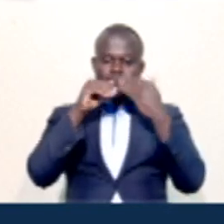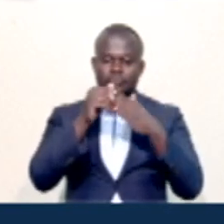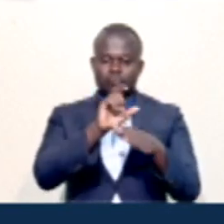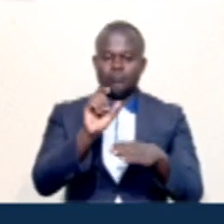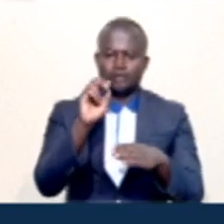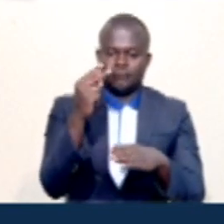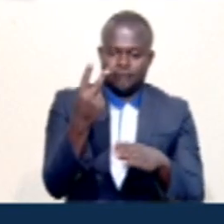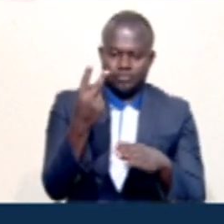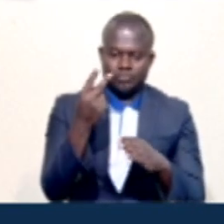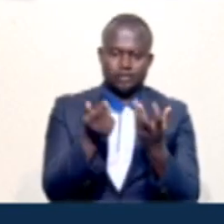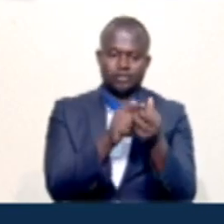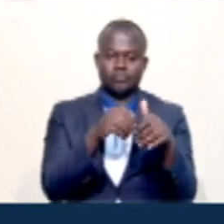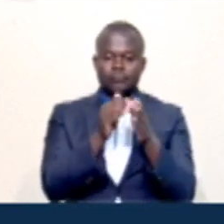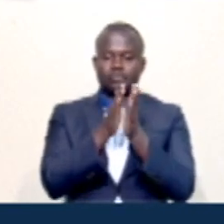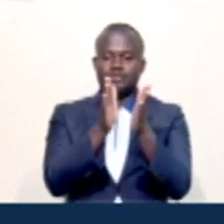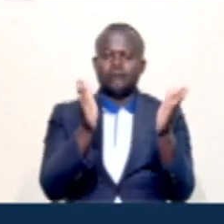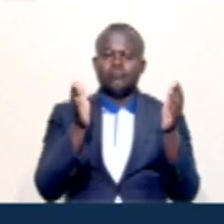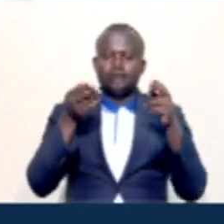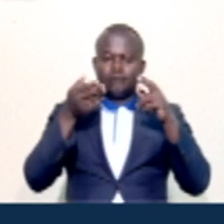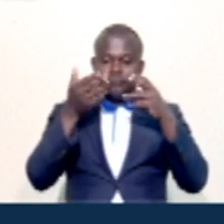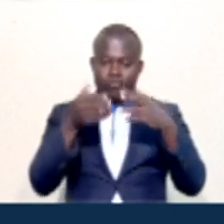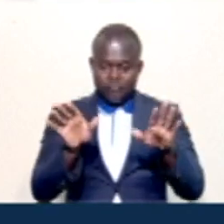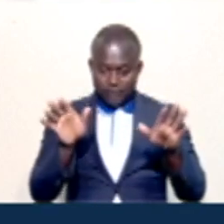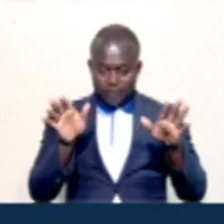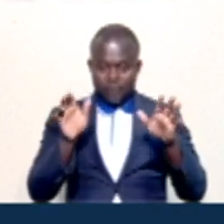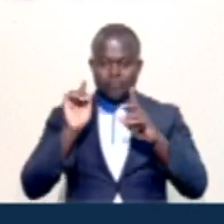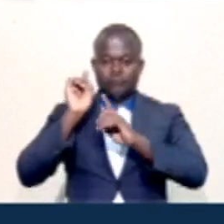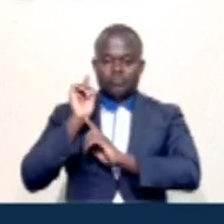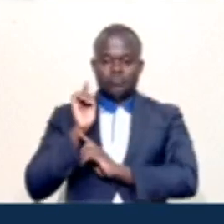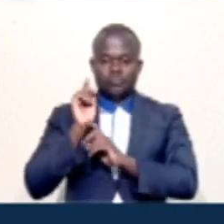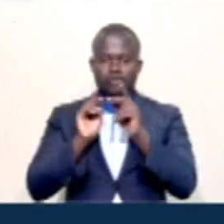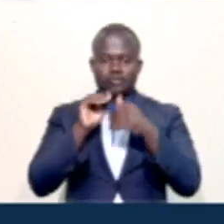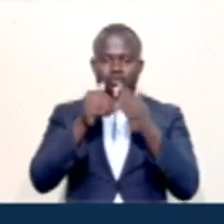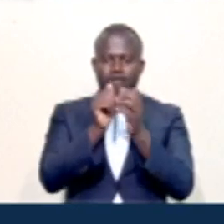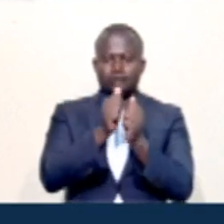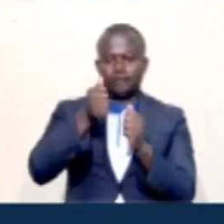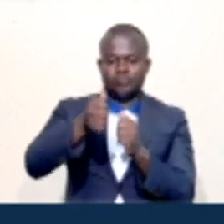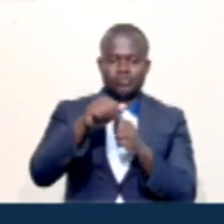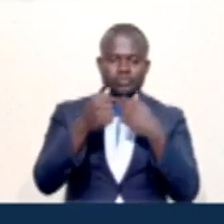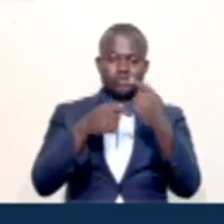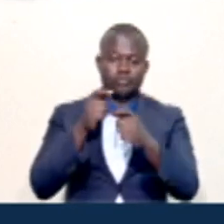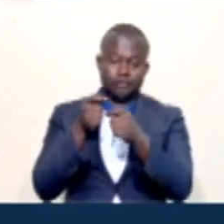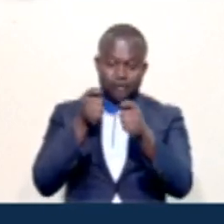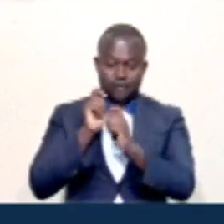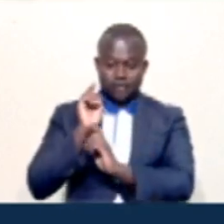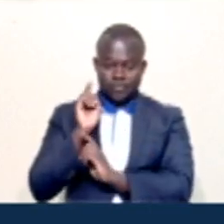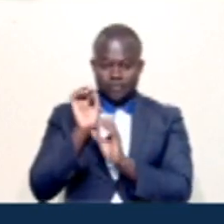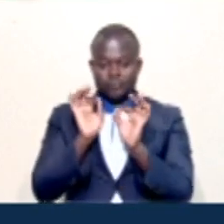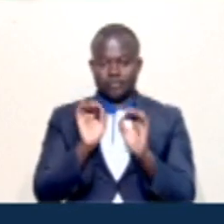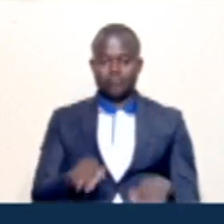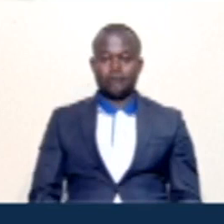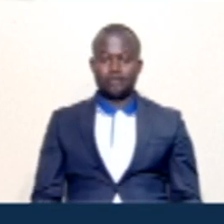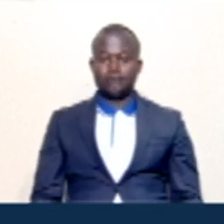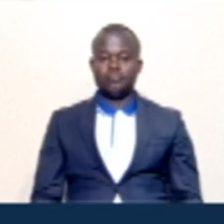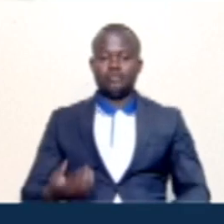ibi byumweru bibiri iri barura rusange ry'abaturage rigiye kumara, umutekano w'abaturage n'ibyabo uzakomeza gucunga uko bikwiye. Icyo